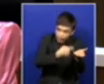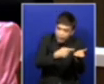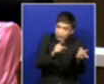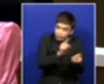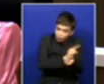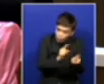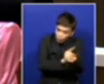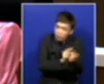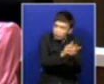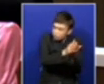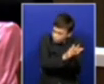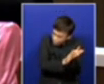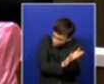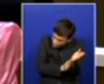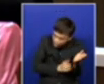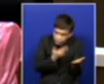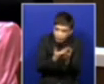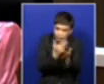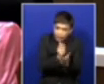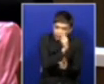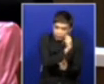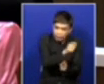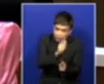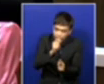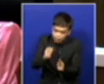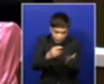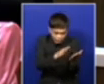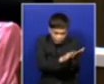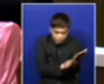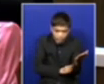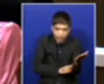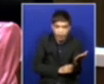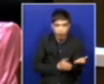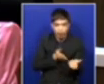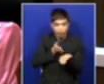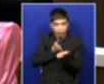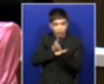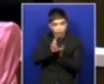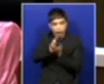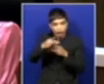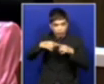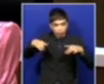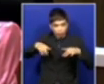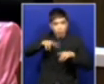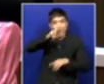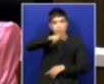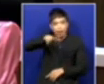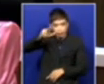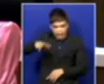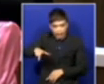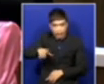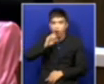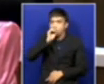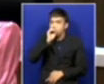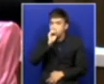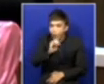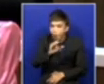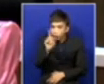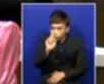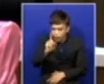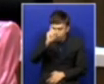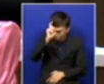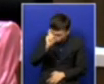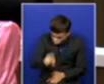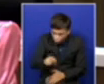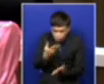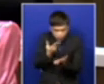ะพรรคเพื่อไทยฝ่ายค้านจะแก้กฎหมายฉบับนี้ครับว่าเงินประกันสังคมต้องคืนให้เขาเขาจ่ายมาฟ